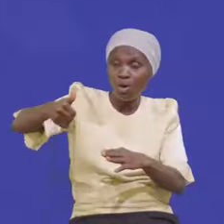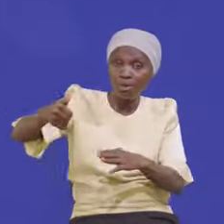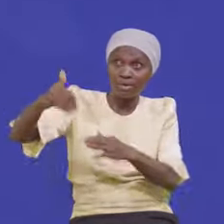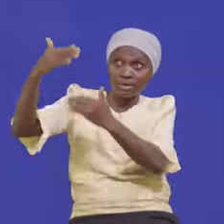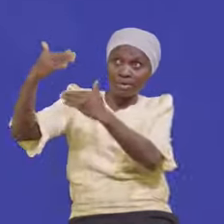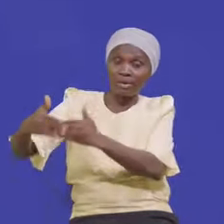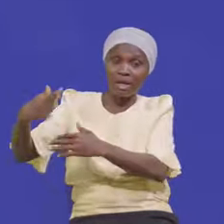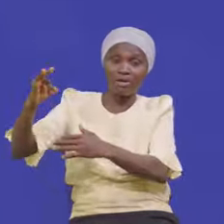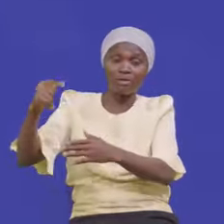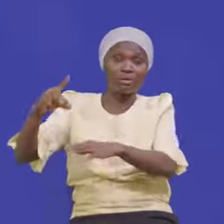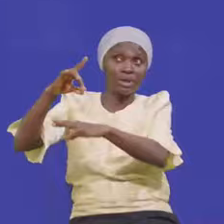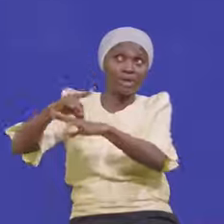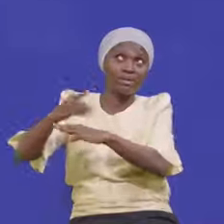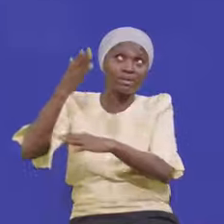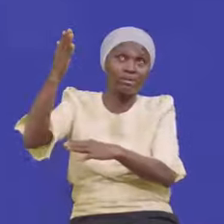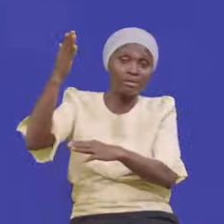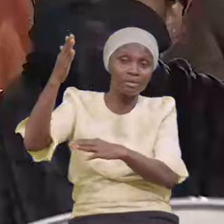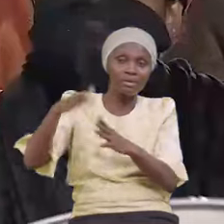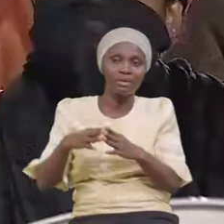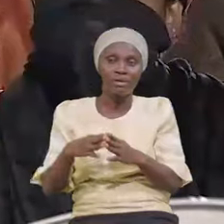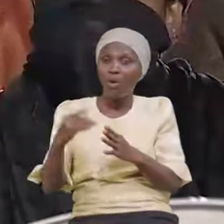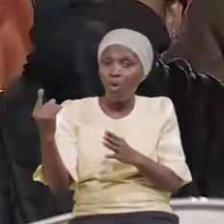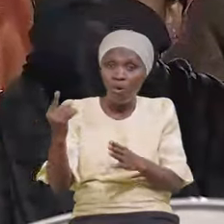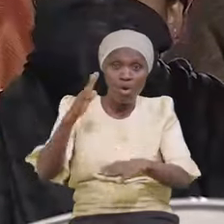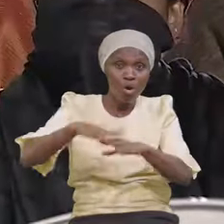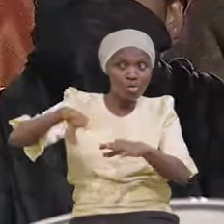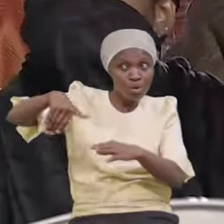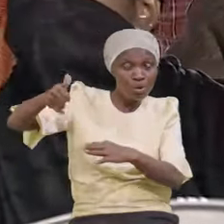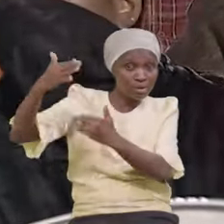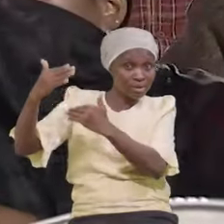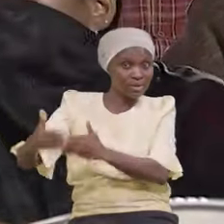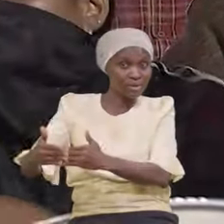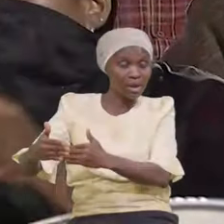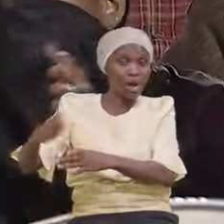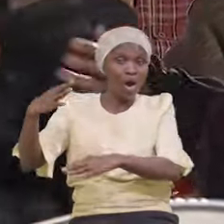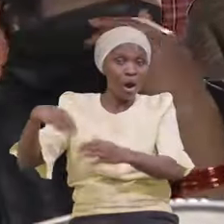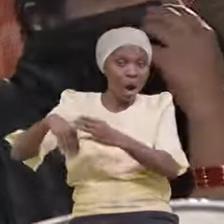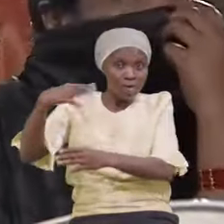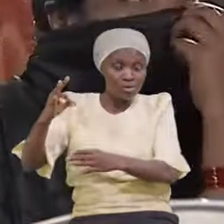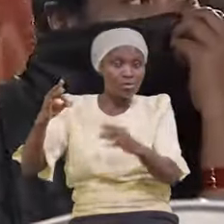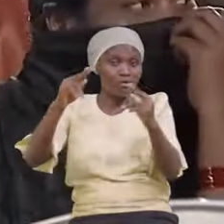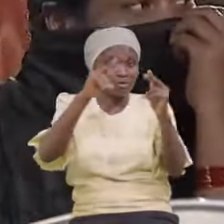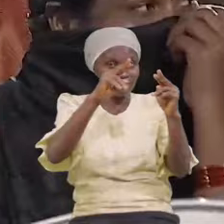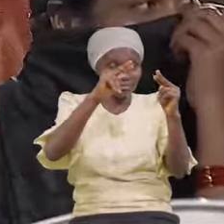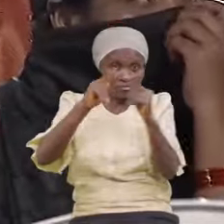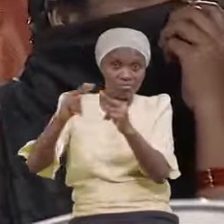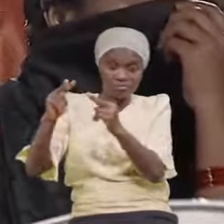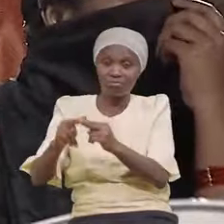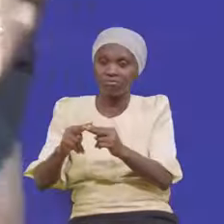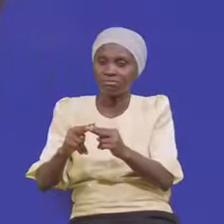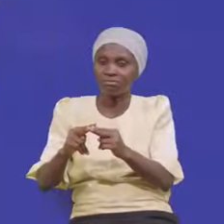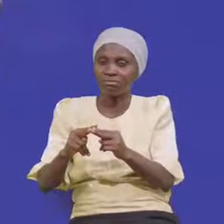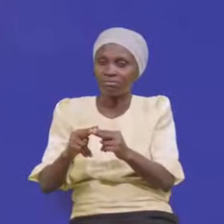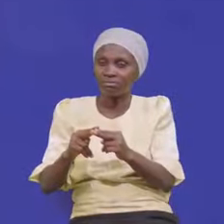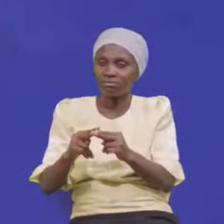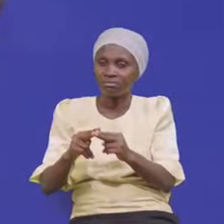ఎర్త్, కేవలం భూమికి ఆవలి వైపున మాత్రమే. ఓన్లీ ఆన్ ది అదర్ సైడ్ ఆఫ్ టైం, కేవలం కాల అవధి దాటిన తర్వాత మాత్రమే. కెన్ యు